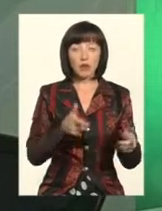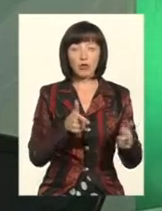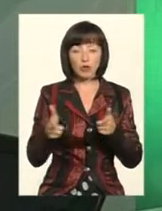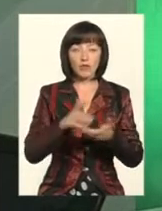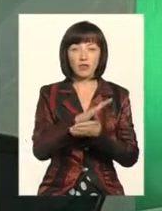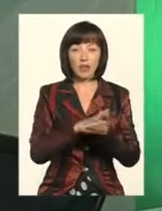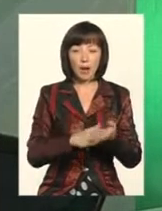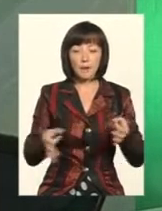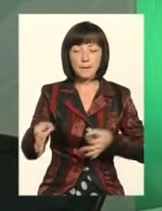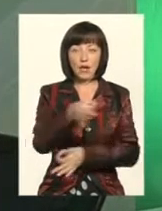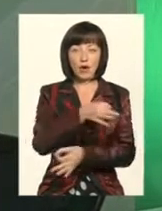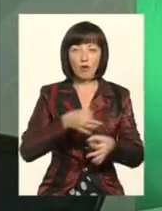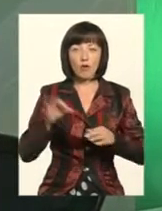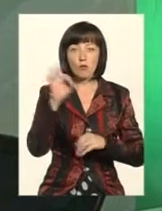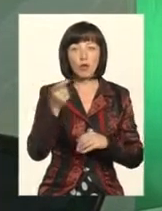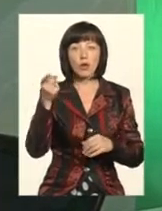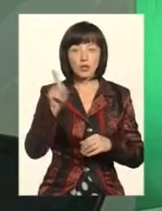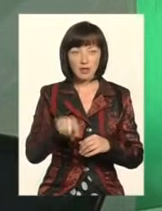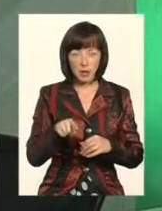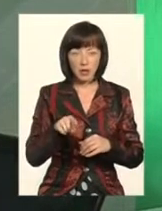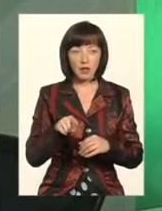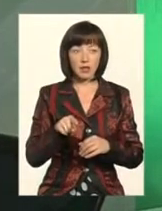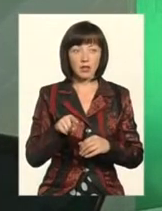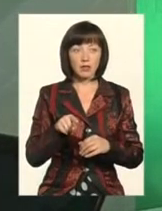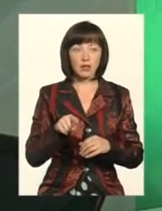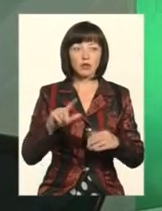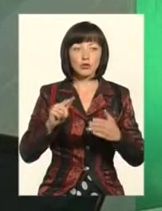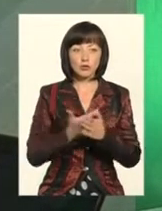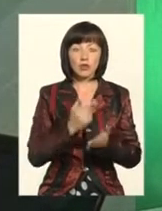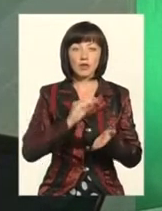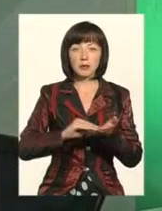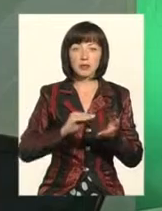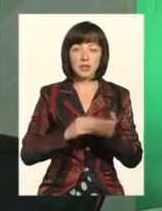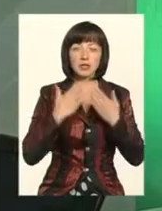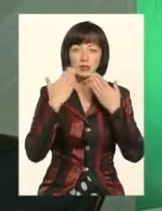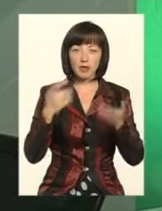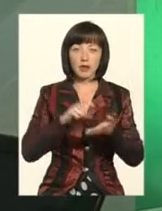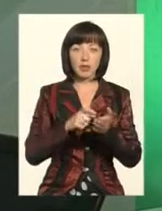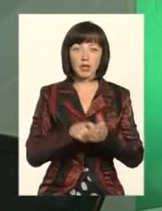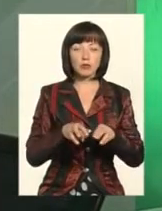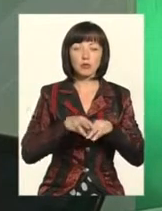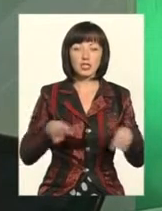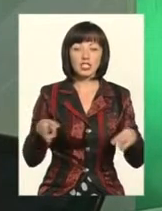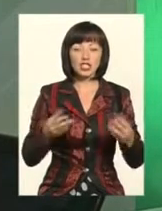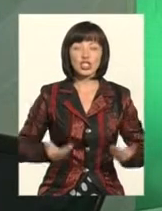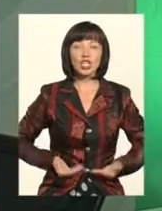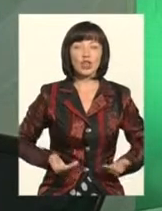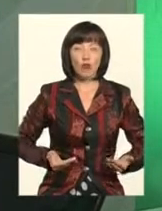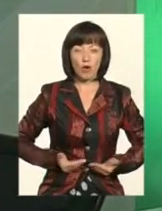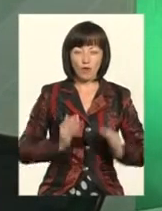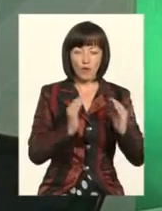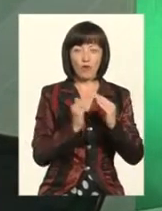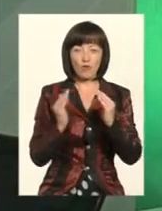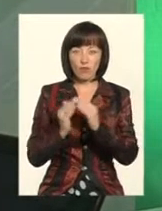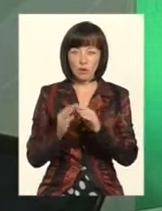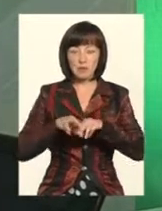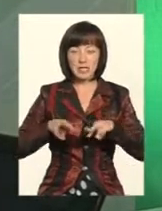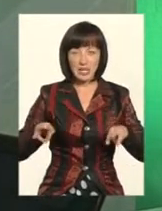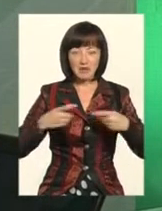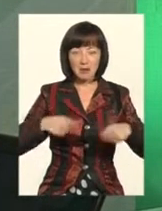вести переговори про те. Ми ж знову написали звернення до Кабінету міністрів, щоб житловий фонд все-таки Кичі передали